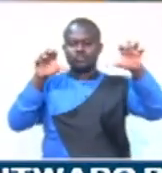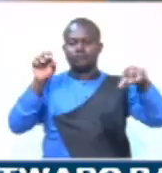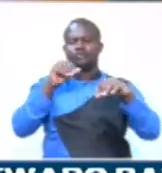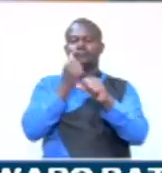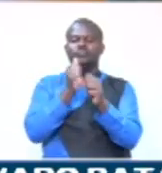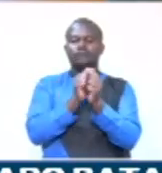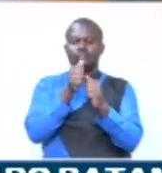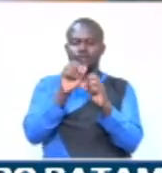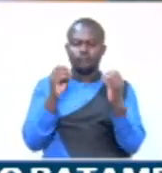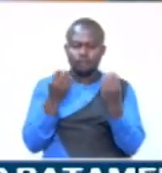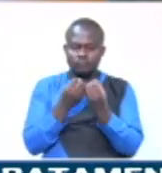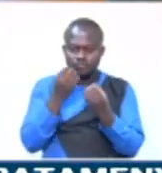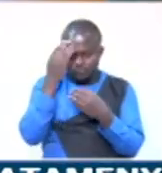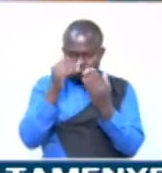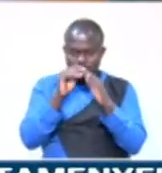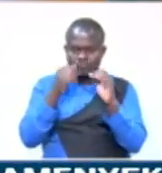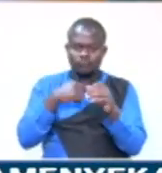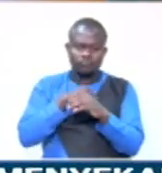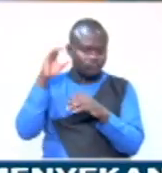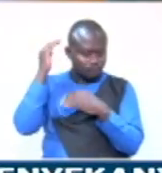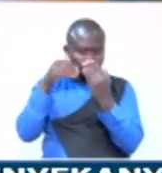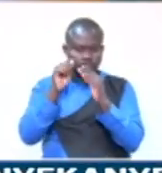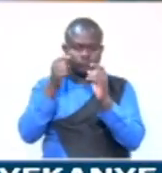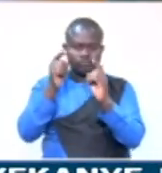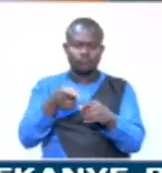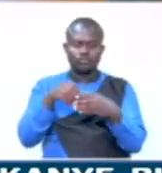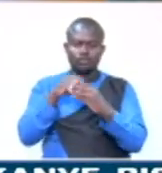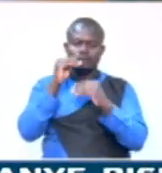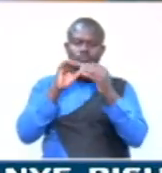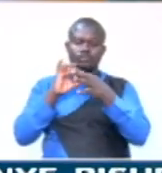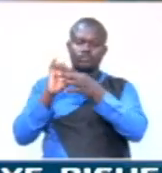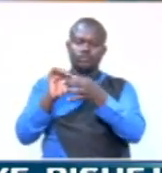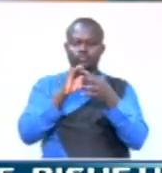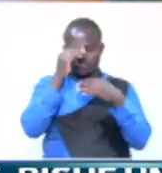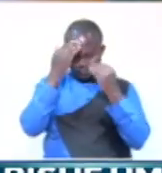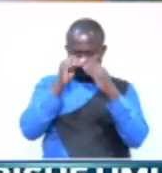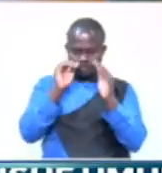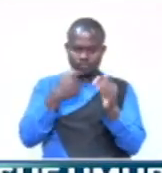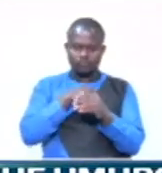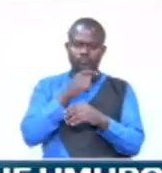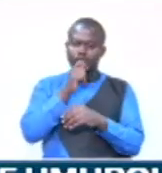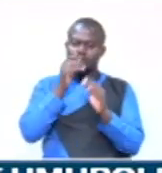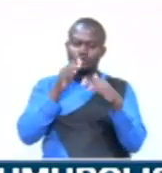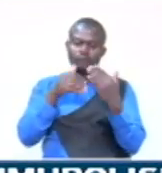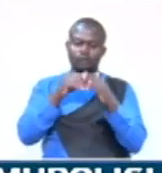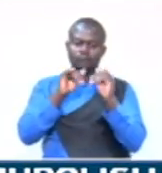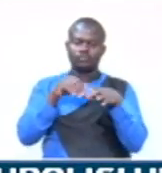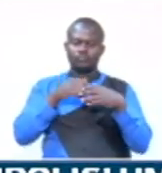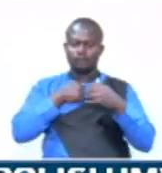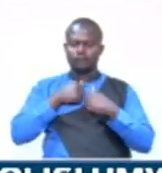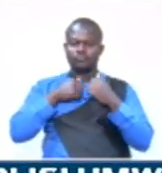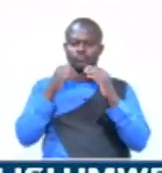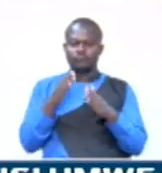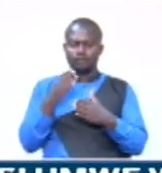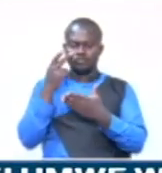miryango ndetse na RBN kugira ngo amakuru abagereho mu rwego rw'ubufatanye kuko n'abanyamakuru basigaye mu Rwanda nabo bajya kureba